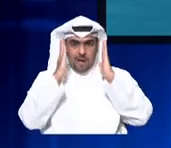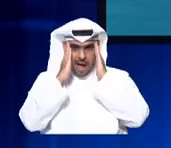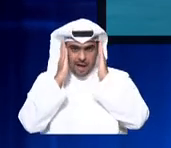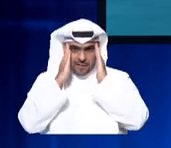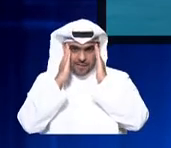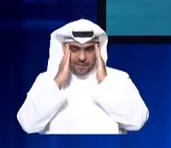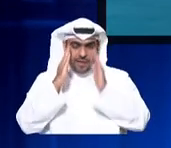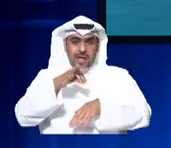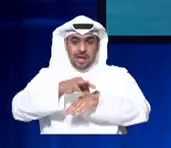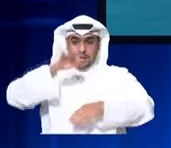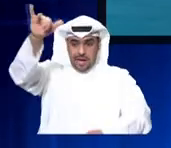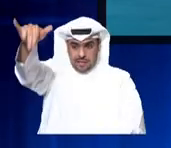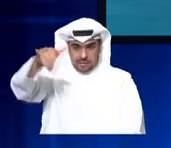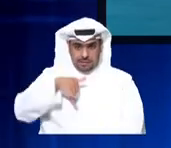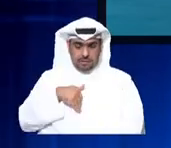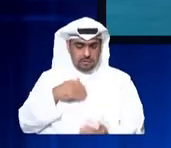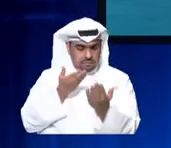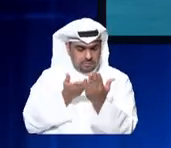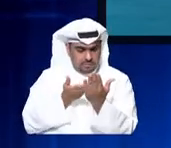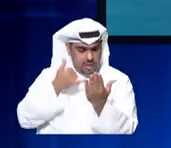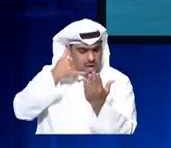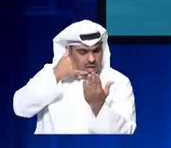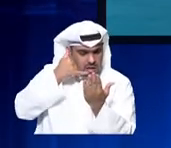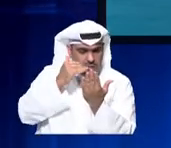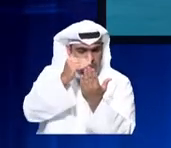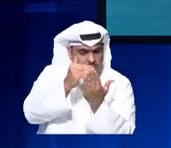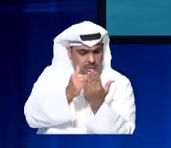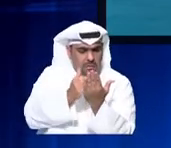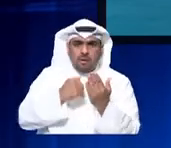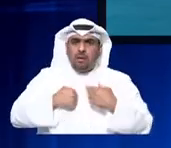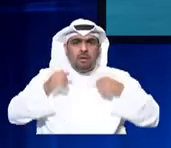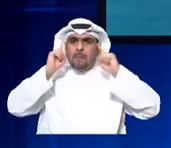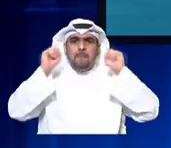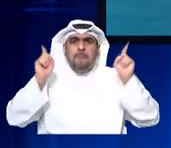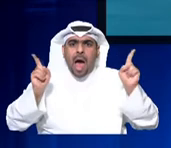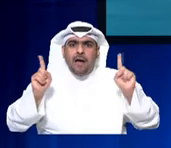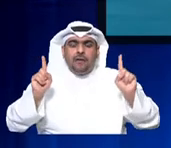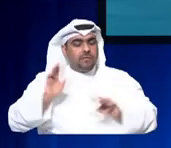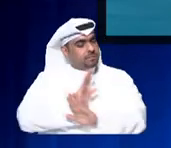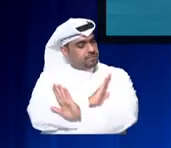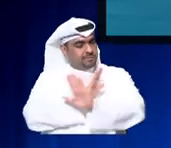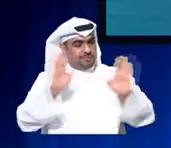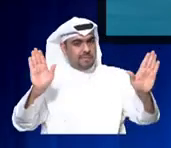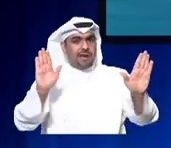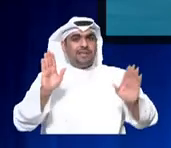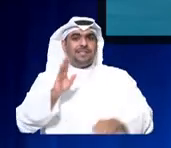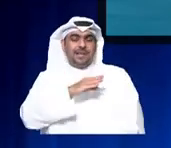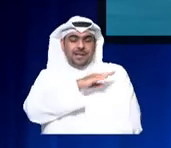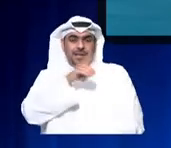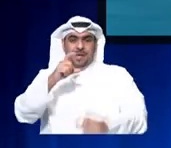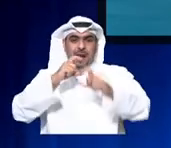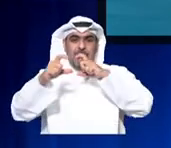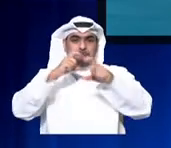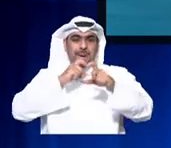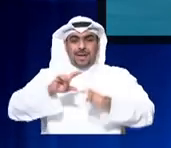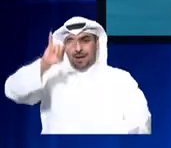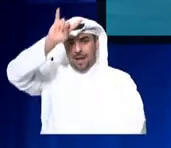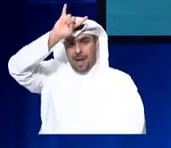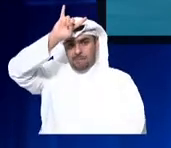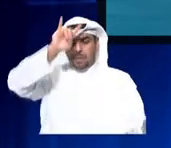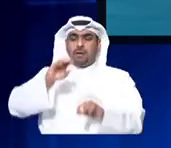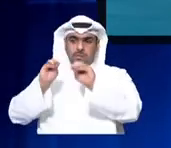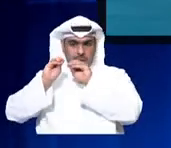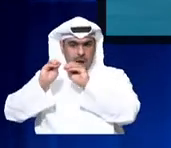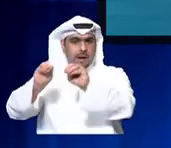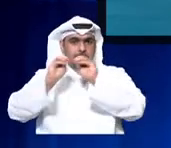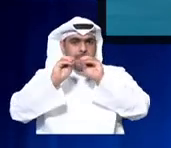والمنتجات المصرفية بما يتيح للعملاء خيارات أوسع وتلبي متطلباتها من حيث السرعة والتكلفة أو